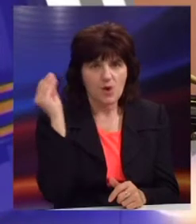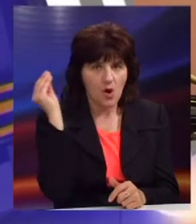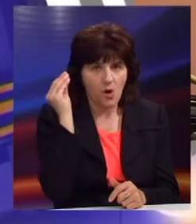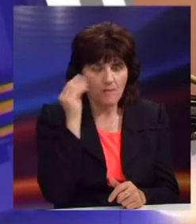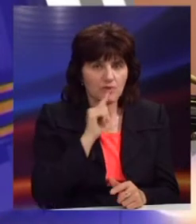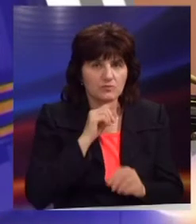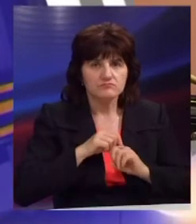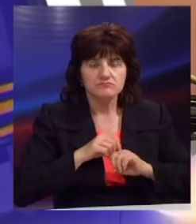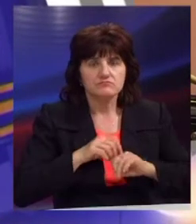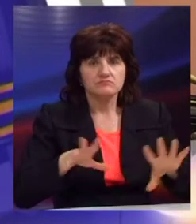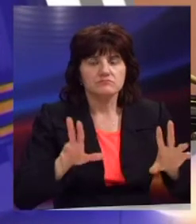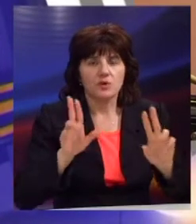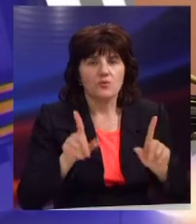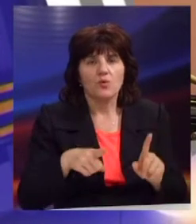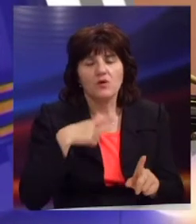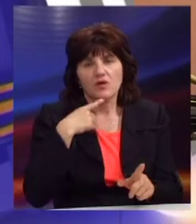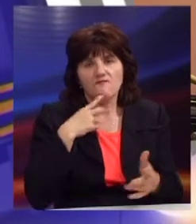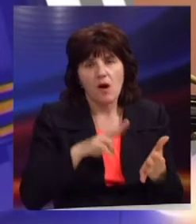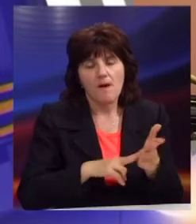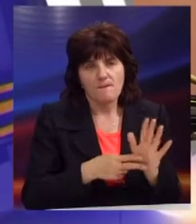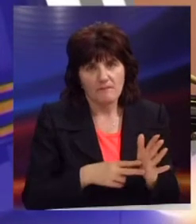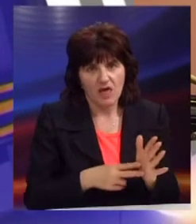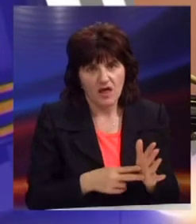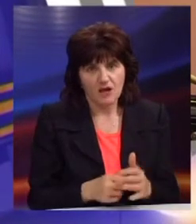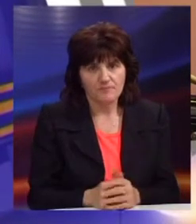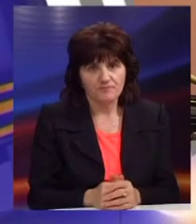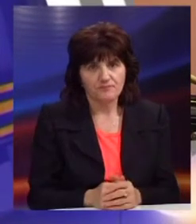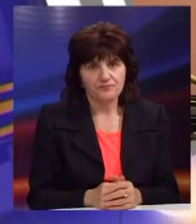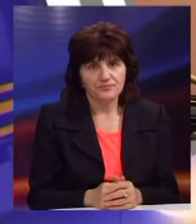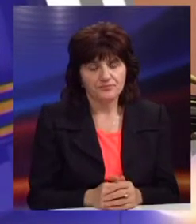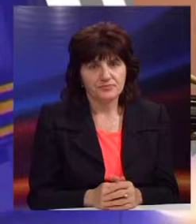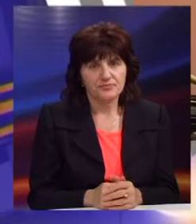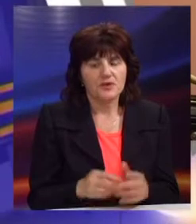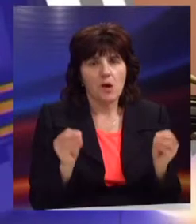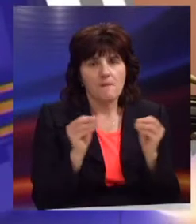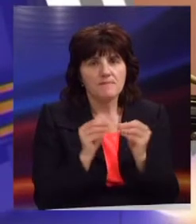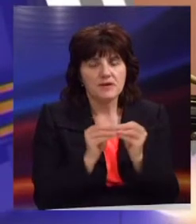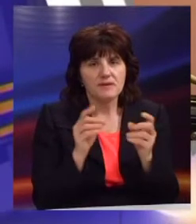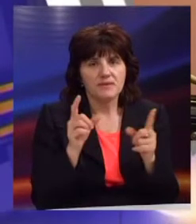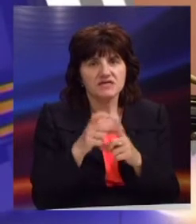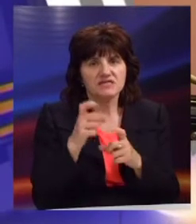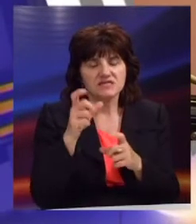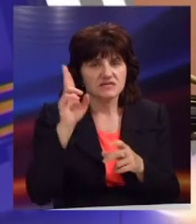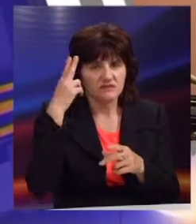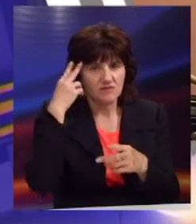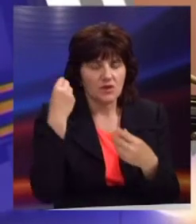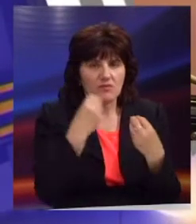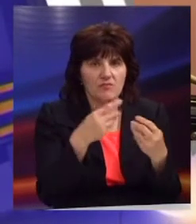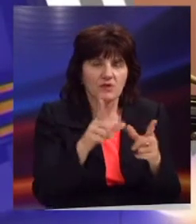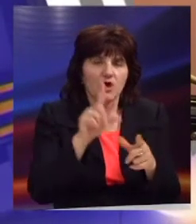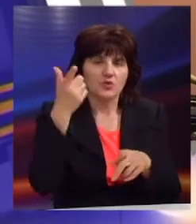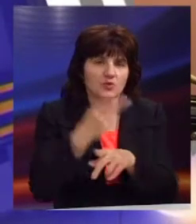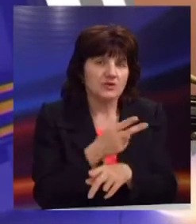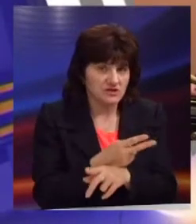obuke koje mogu mediji na medijskom planu da se ponude, to je obuka BBC-a i Deutsche Welle, neki su mi za